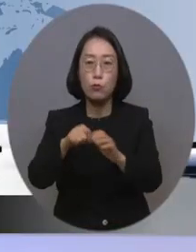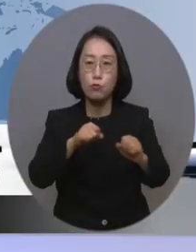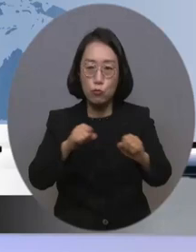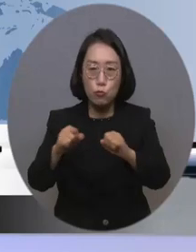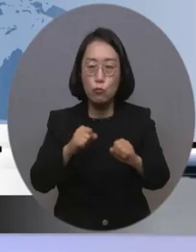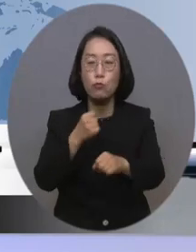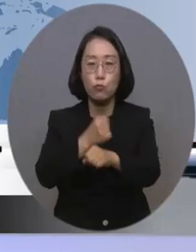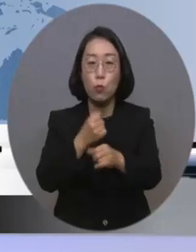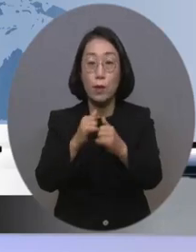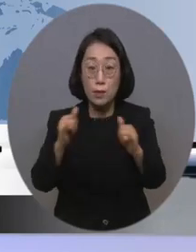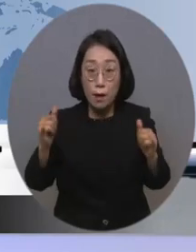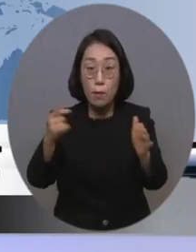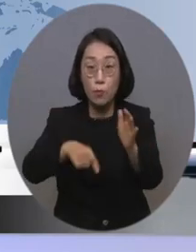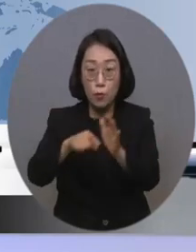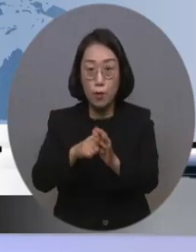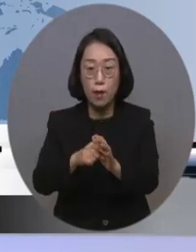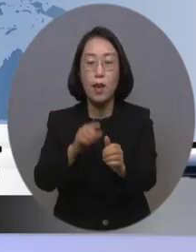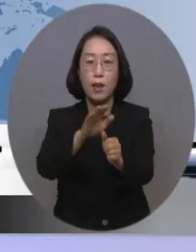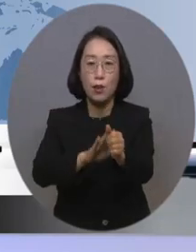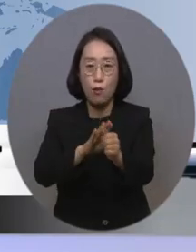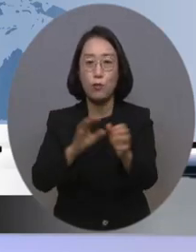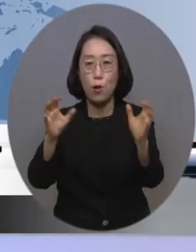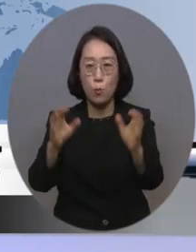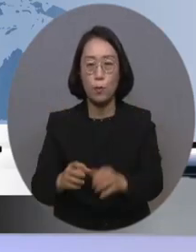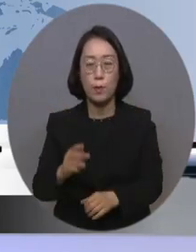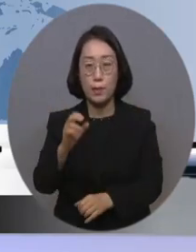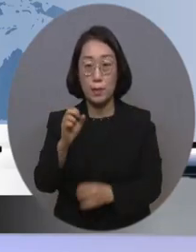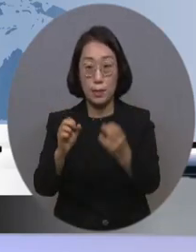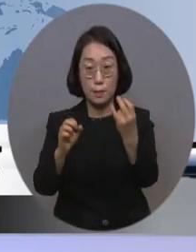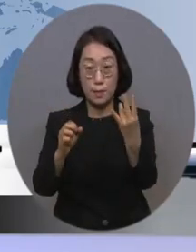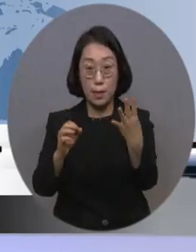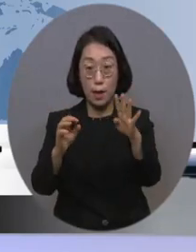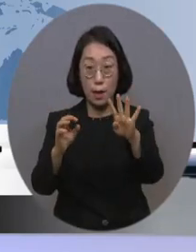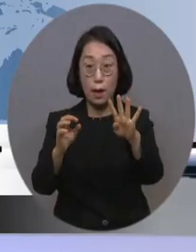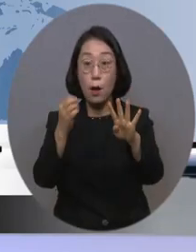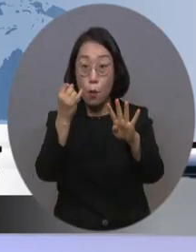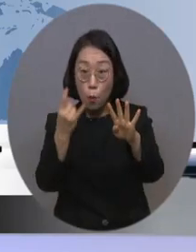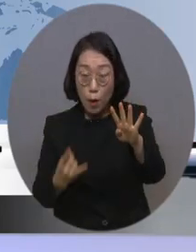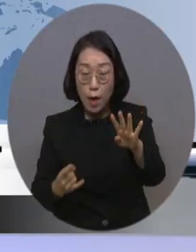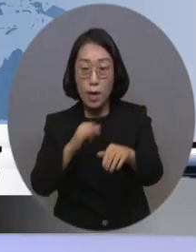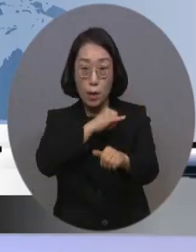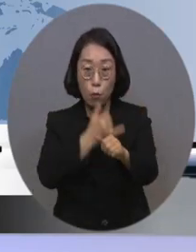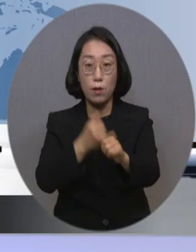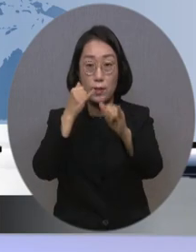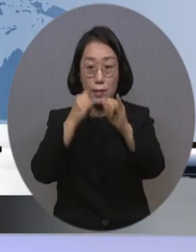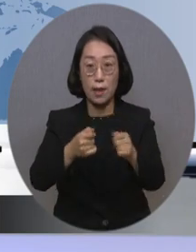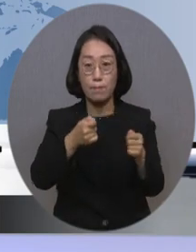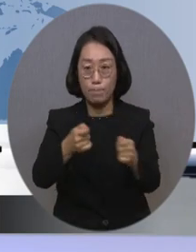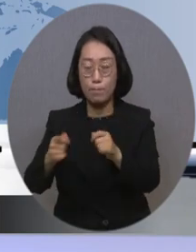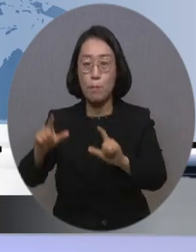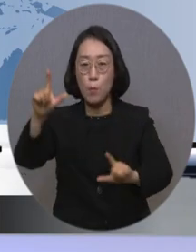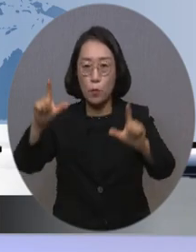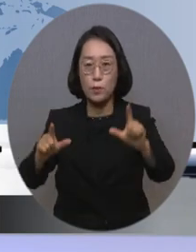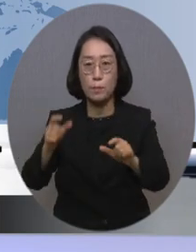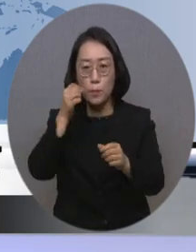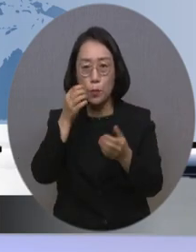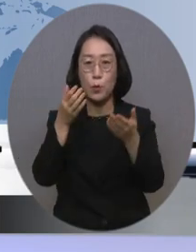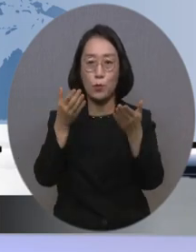이들을 격려하는 자리가 마련됐습니다. 제24회 한국장애인 인권상 시상식 현장 소식